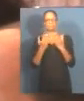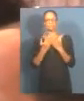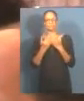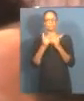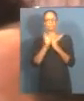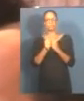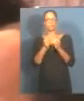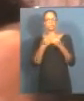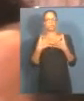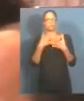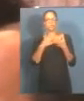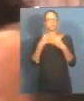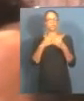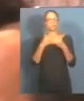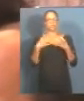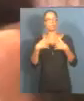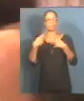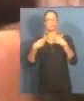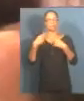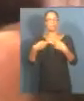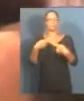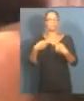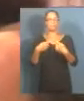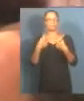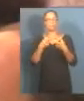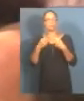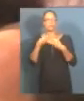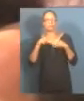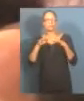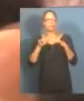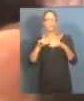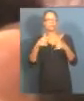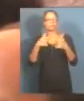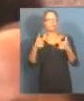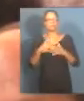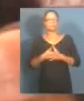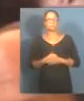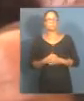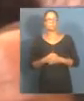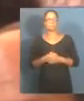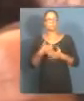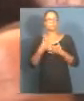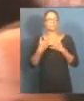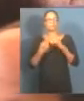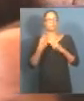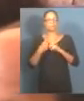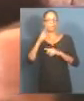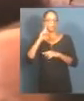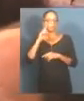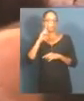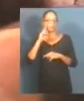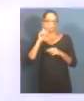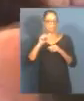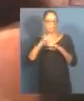développement économique, développement durable, l'économie bleue, etc. Donc je pense que c'est un élément essentiel parce que c'est là où l'on